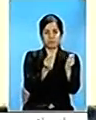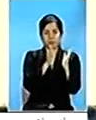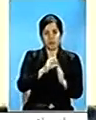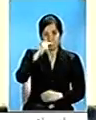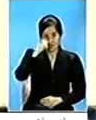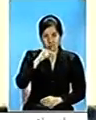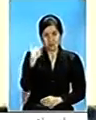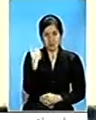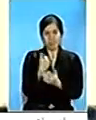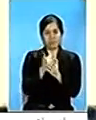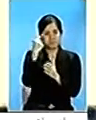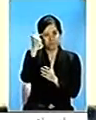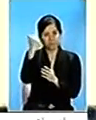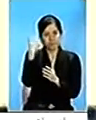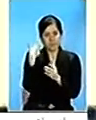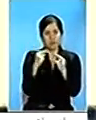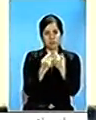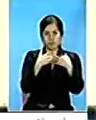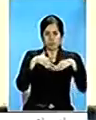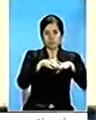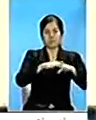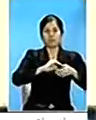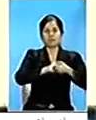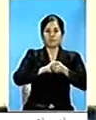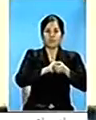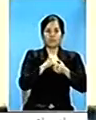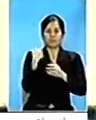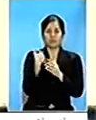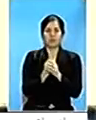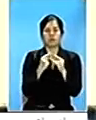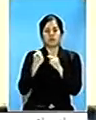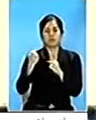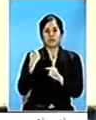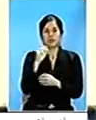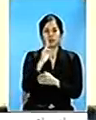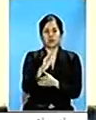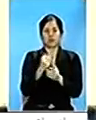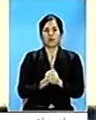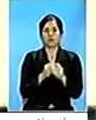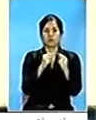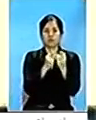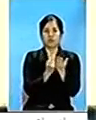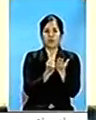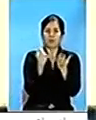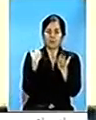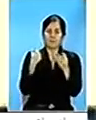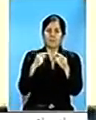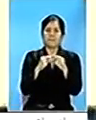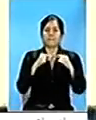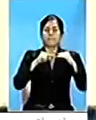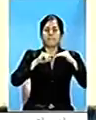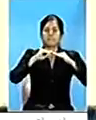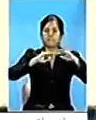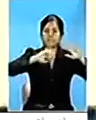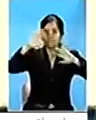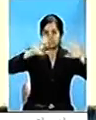มีความรู้มีส่วนร่วมมีความเข้าใจแล้วก็เป็นเจ้าของอำนาจอธิปไตยเป็นเจ้าของอำนาจประเทศเป็นเจ้าของประชาธิปไตย